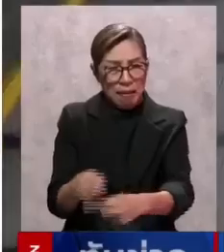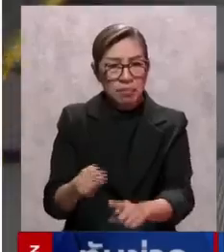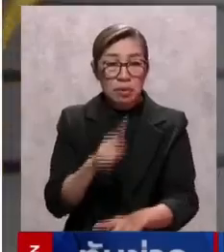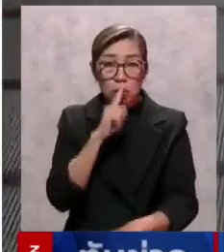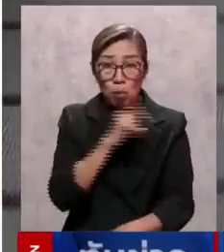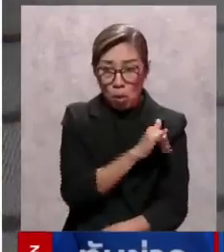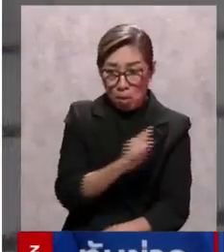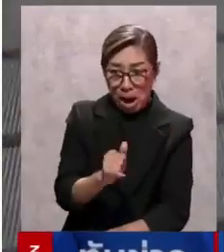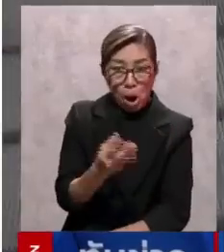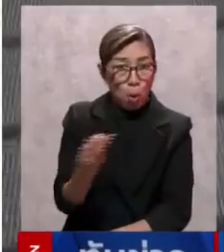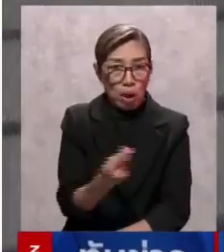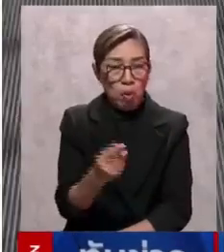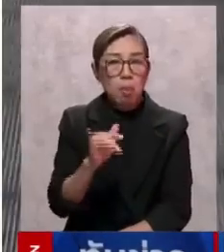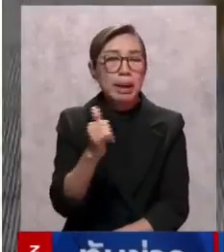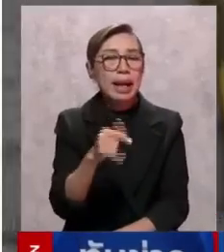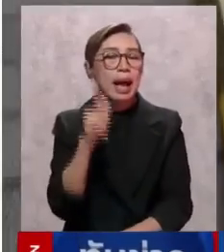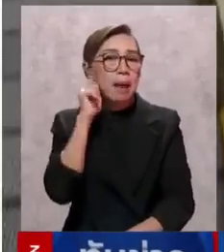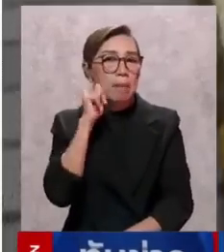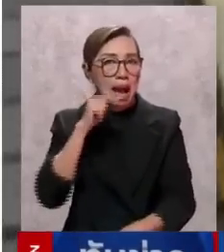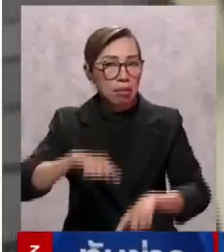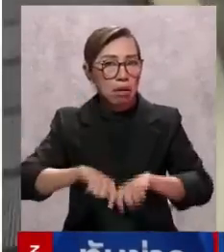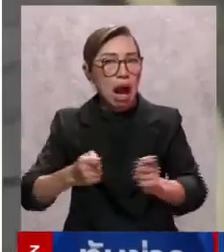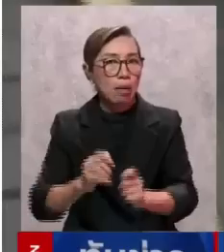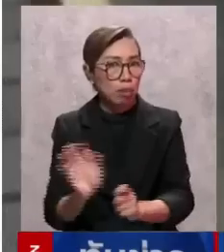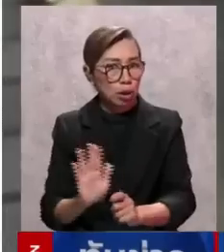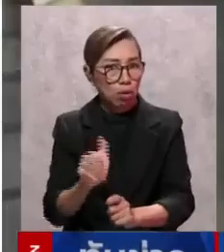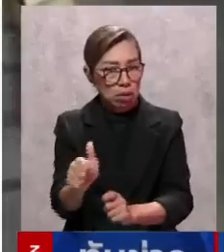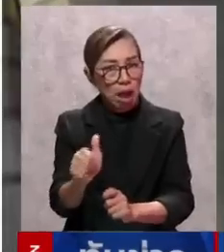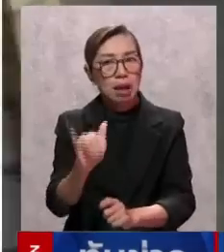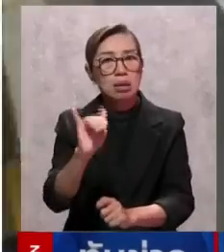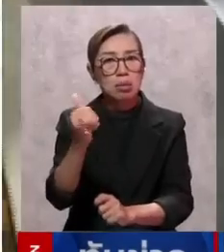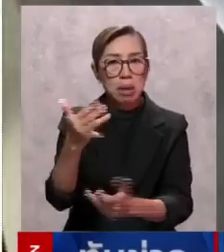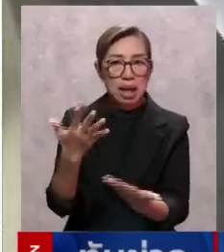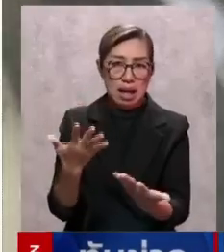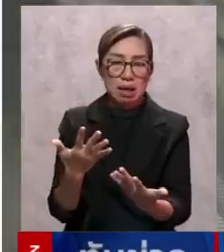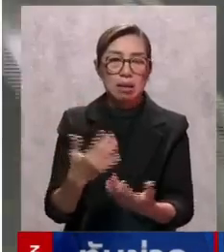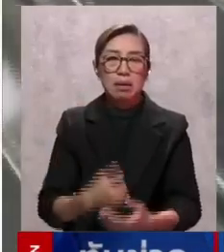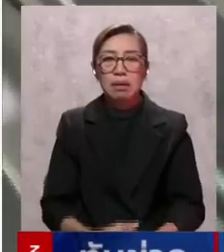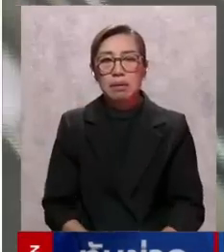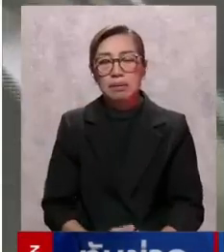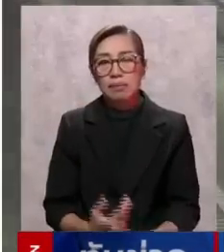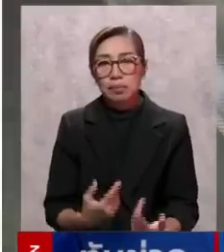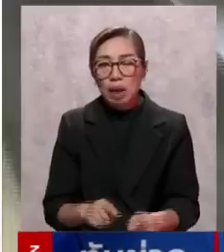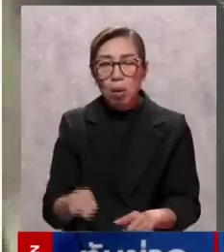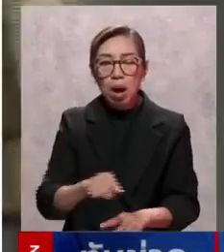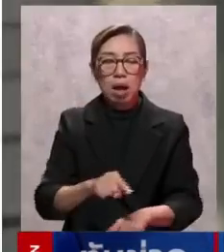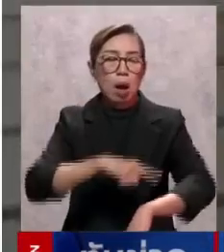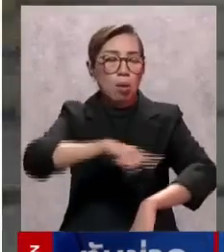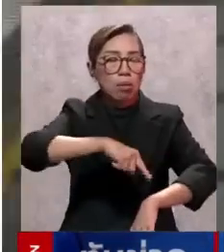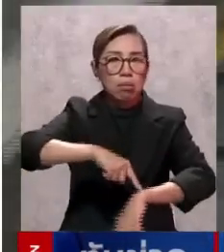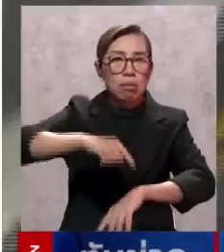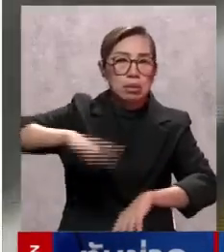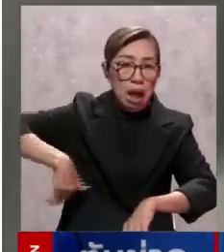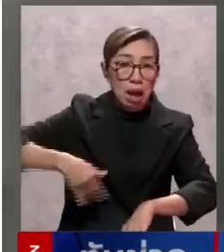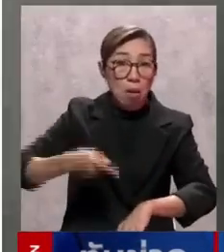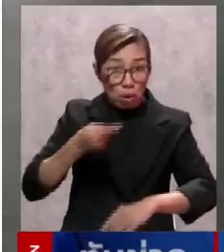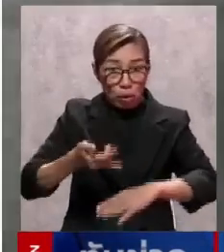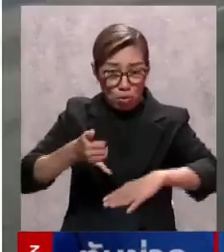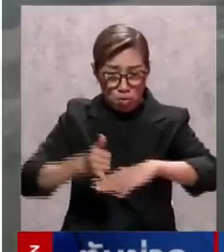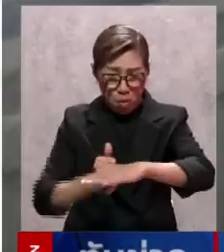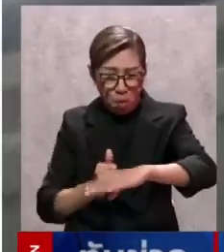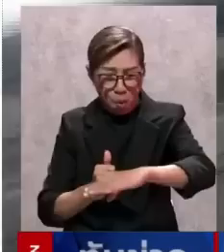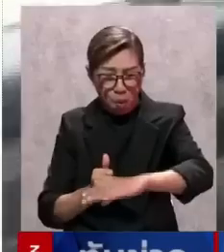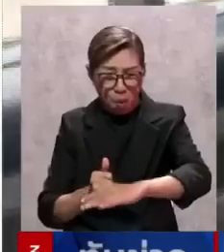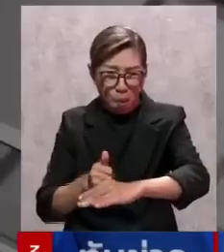านี้อาจจะสามารถช่วยลดการสูญเสียหรือท่านอาจจะไม่ต้องเสียขาไปทุกวินาทีที่ขาท่านติดอยู่ในเครื่